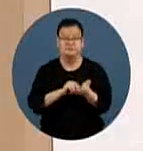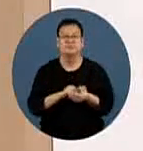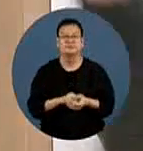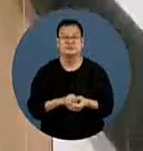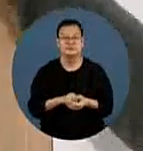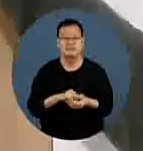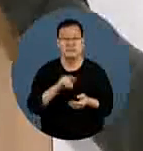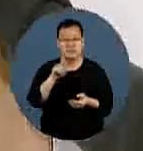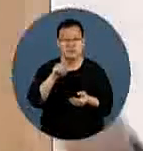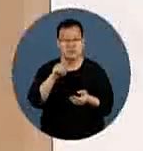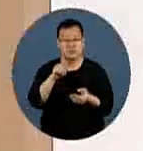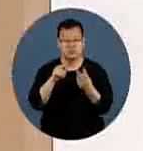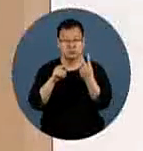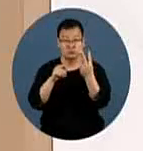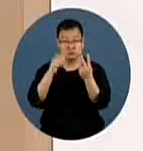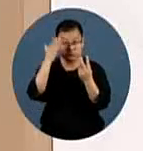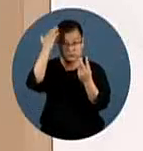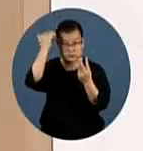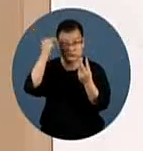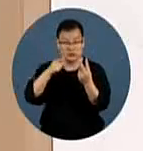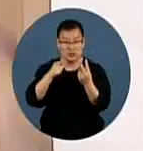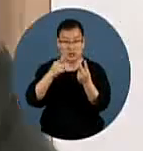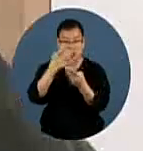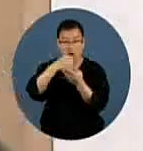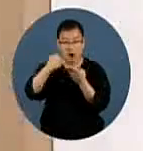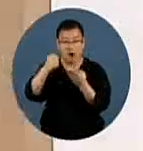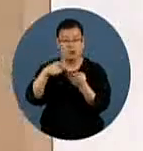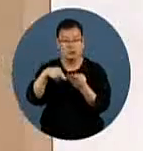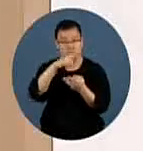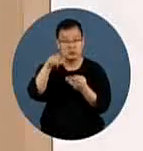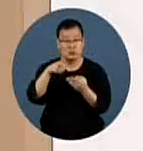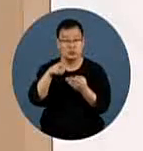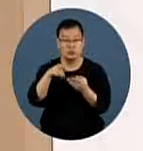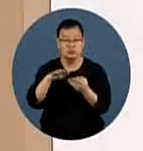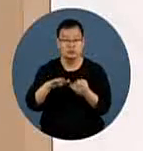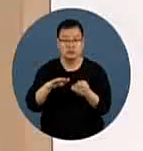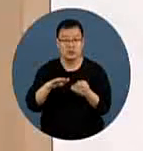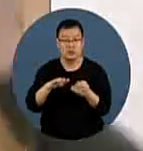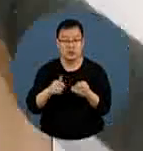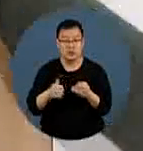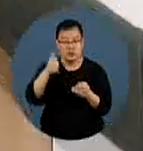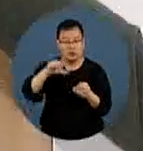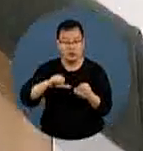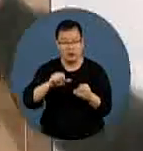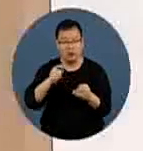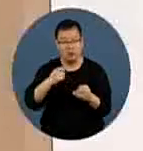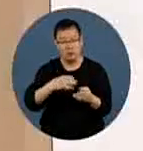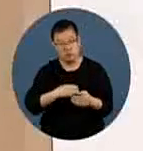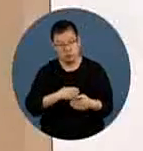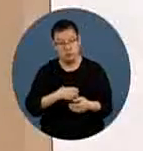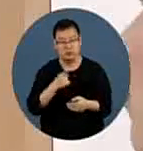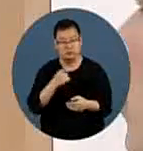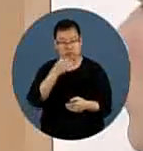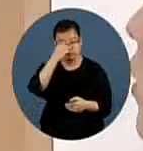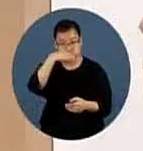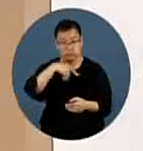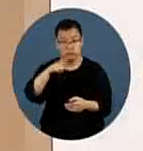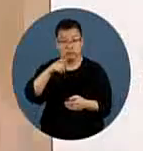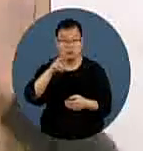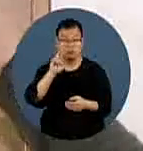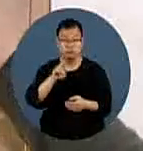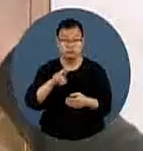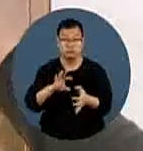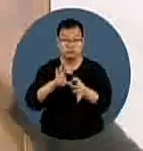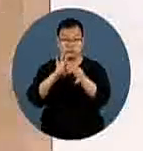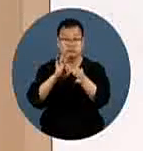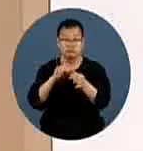문제는 일단 이 두 점이 잡힐 수가 있겠죠. 그리고 전체가 위험합니다. 여기서 단순하게 두 점을 잇게 된다면